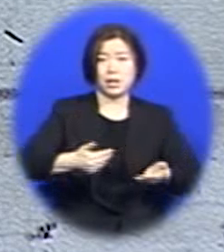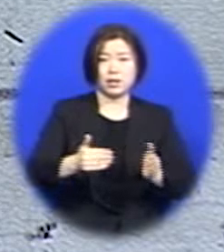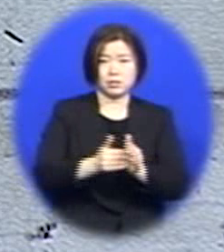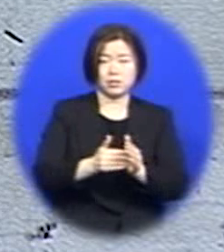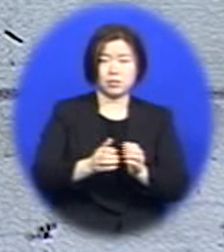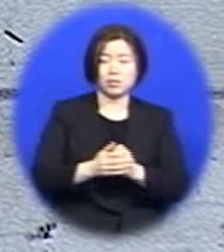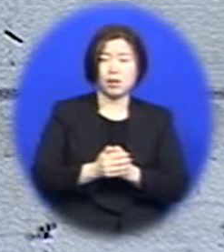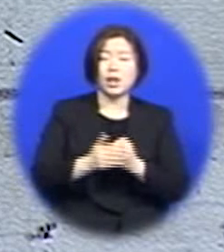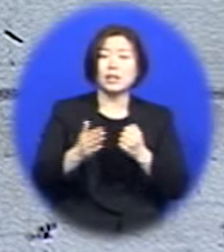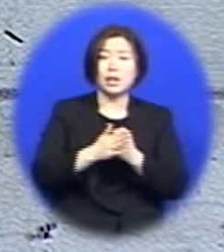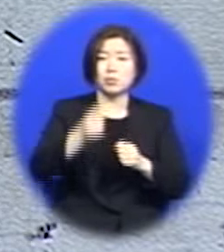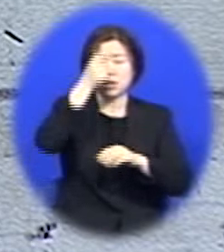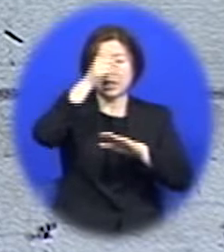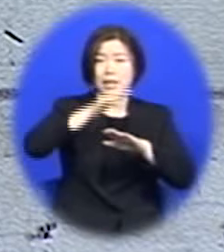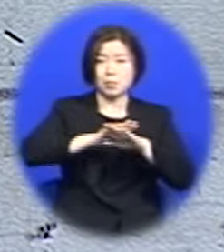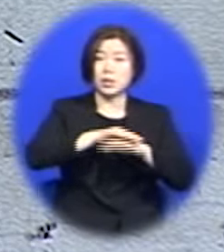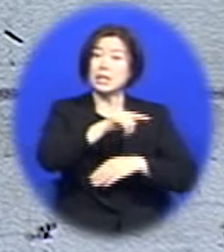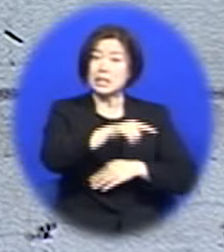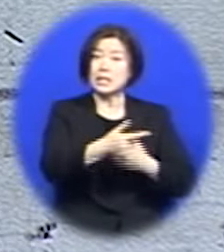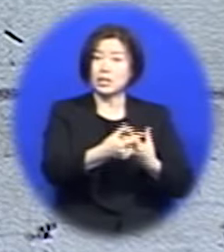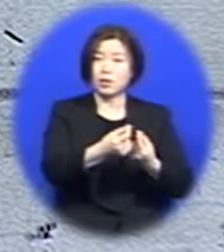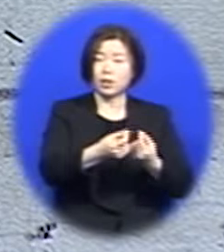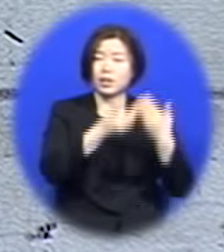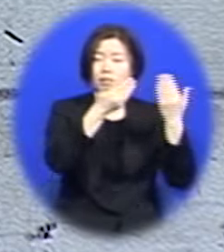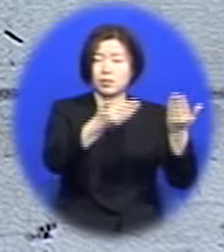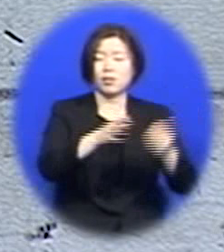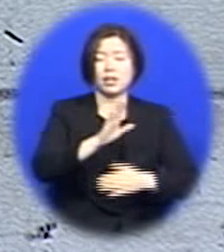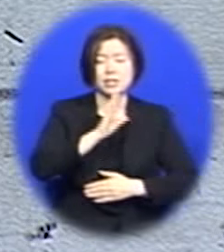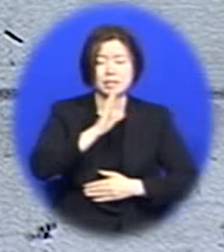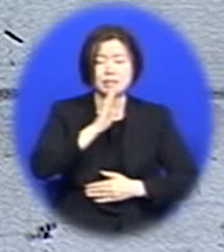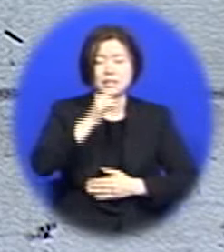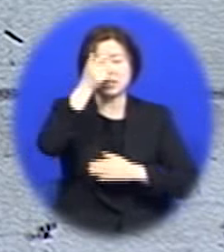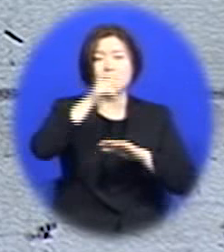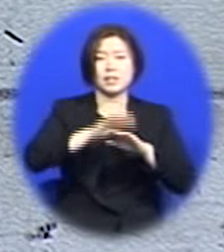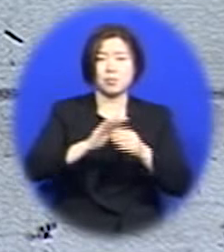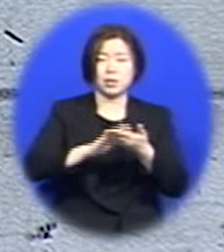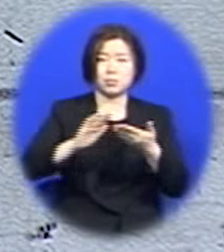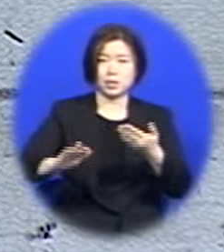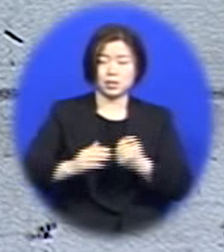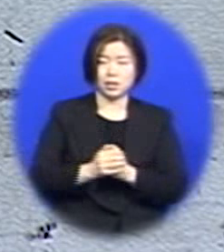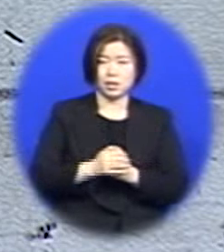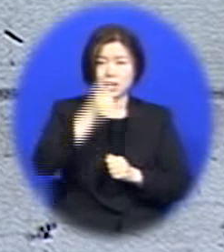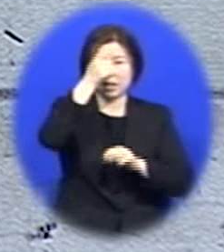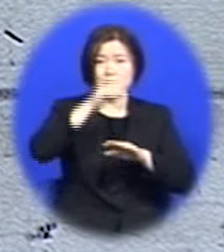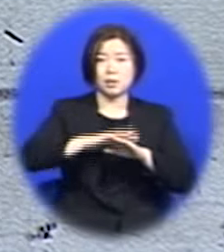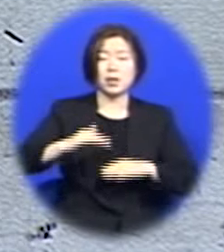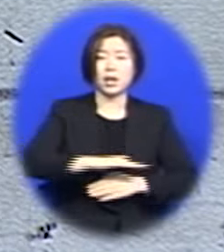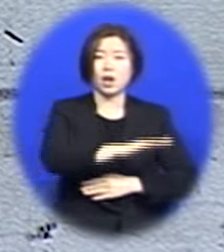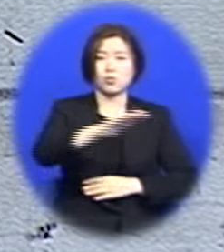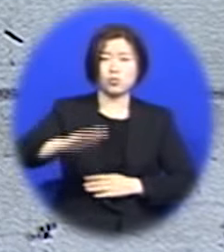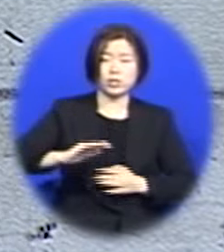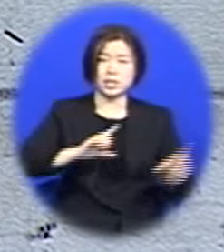거예요. 그러니까 예배는 이렇게 드려져야 이게 진짜입니다. 예배가 우리들의 삶을 바꾸는 거죠.